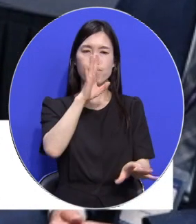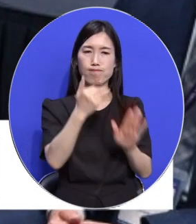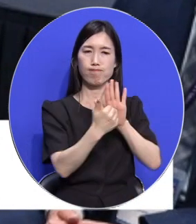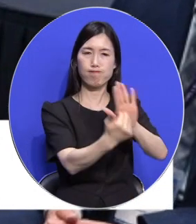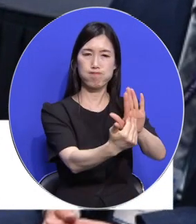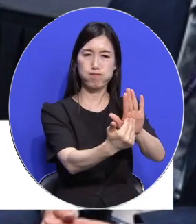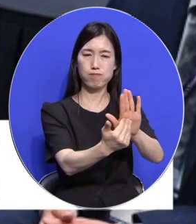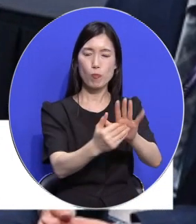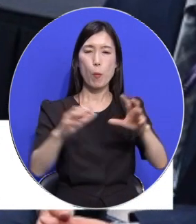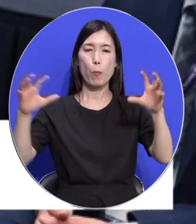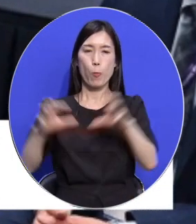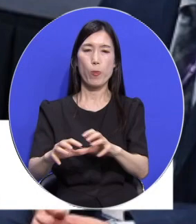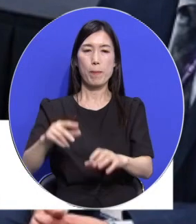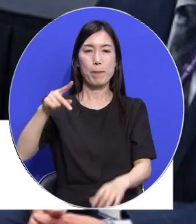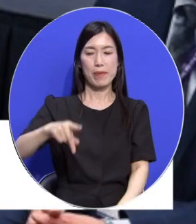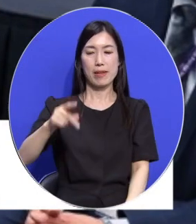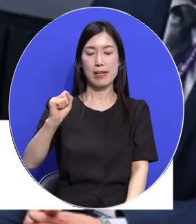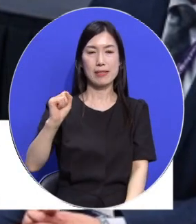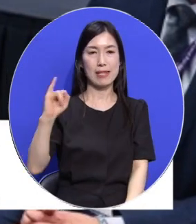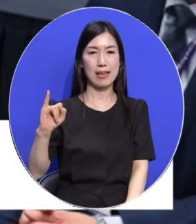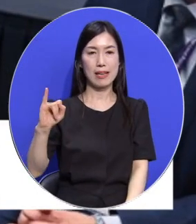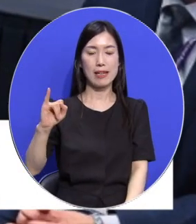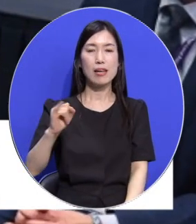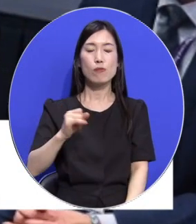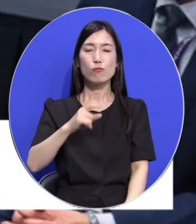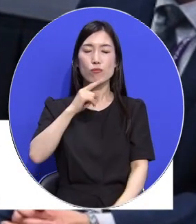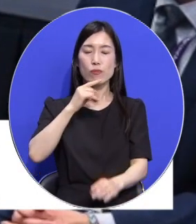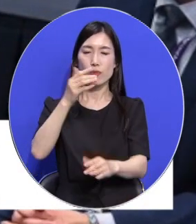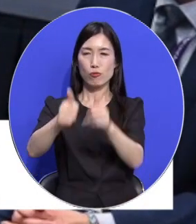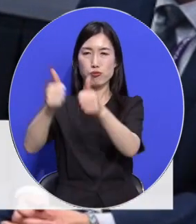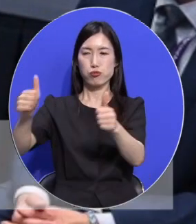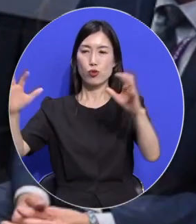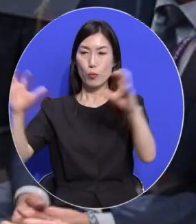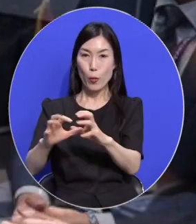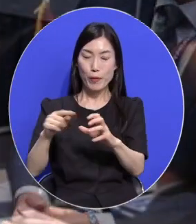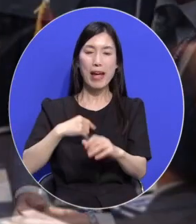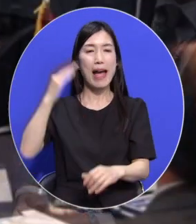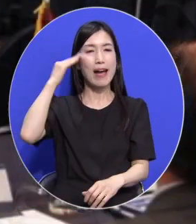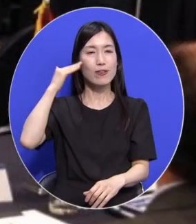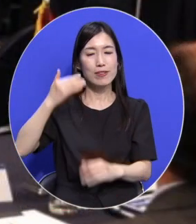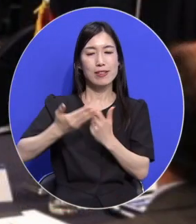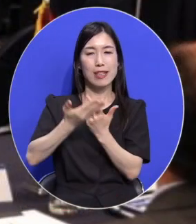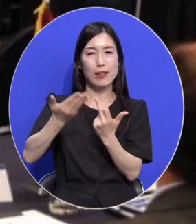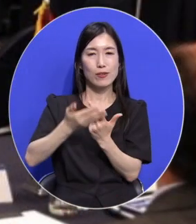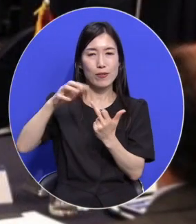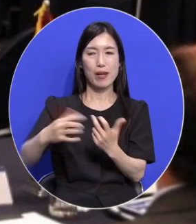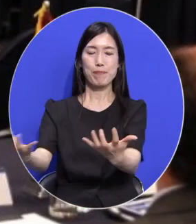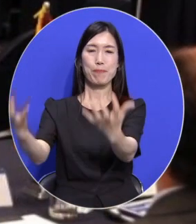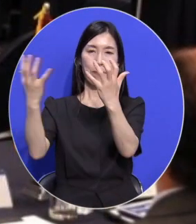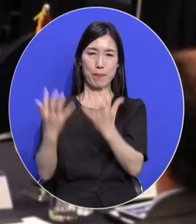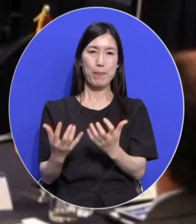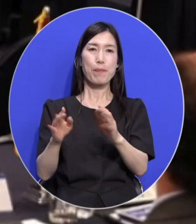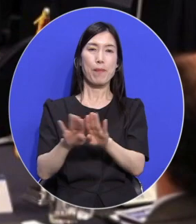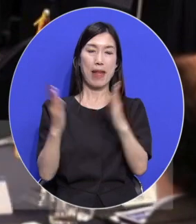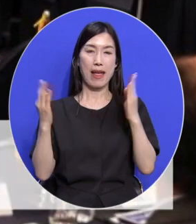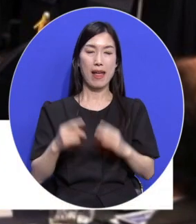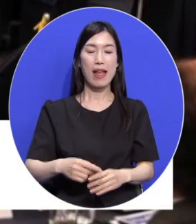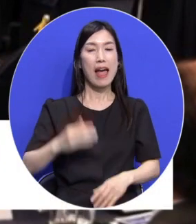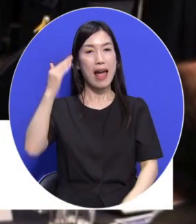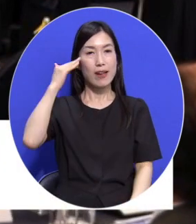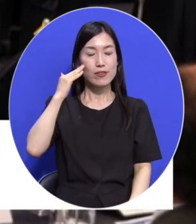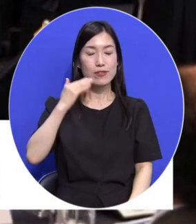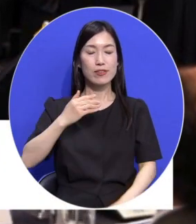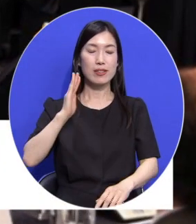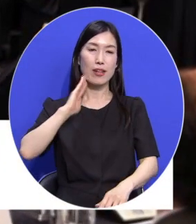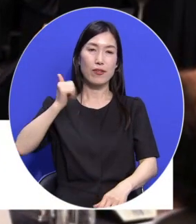방지구상 psi 고위급 회의가 우리나라 제주도에서 개막했습니다 윤석열 대통령이 영상 메시지를